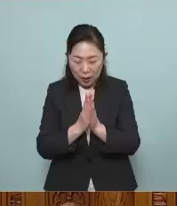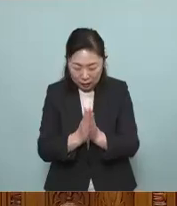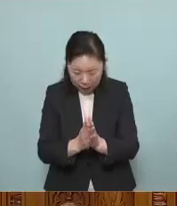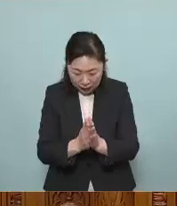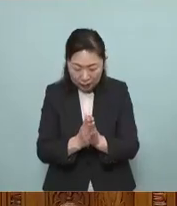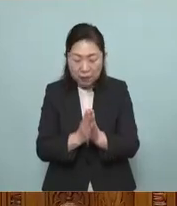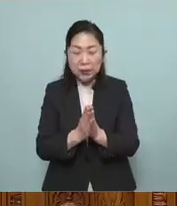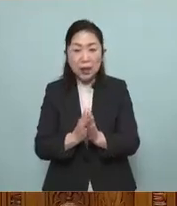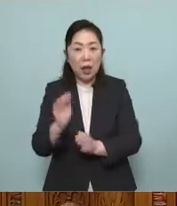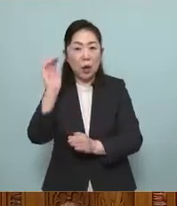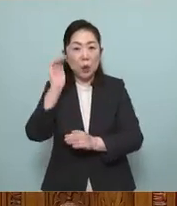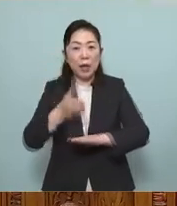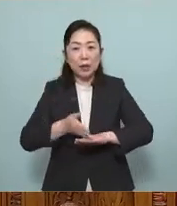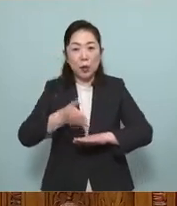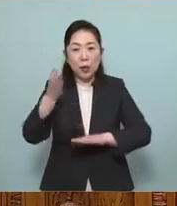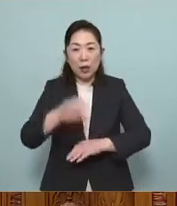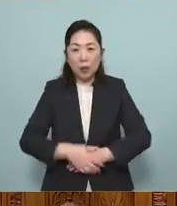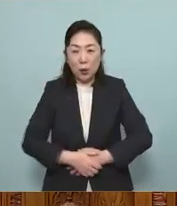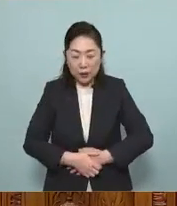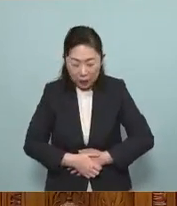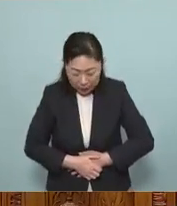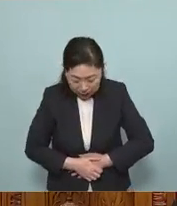します。ご清聴ありがとうございました。